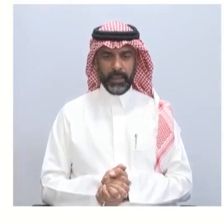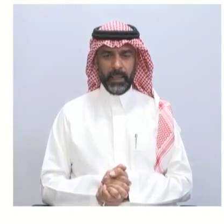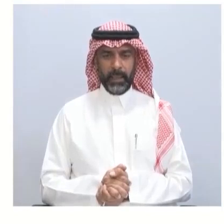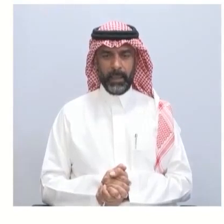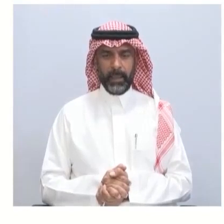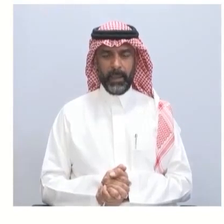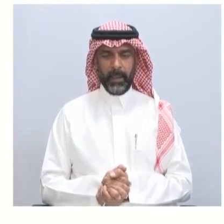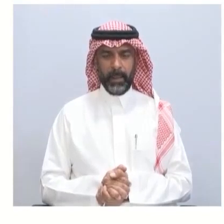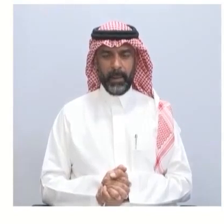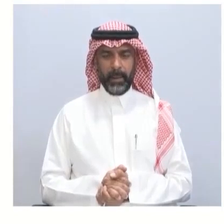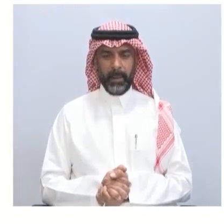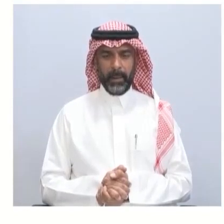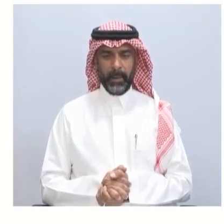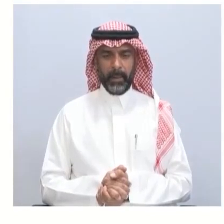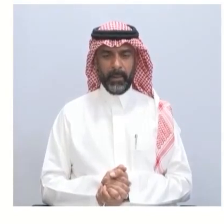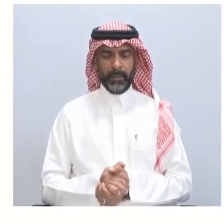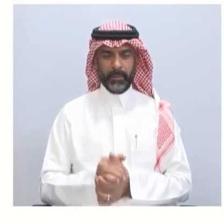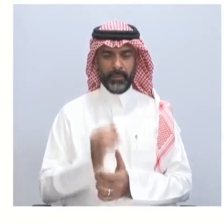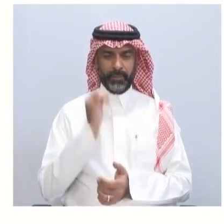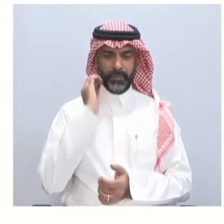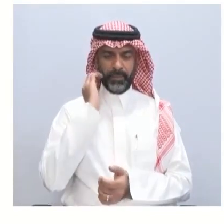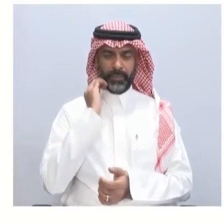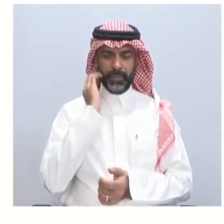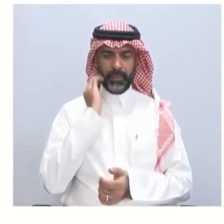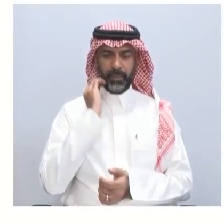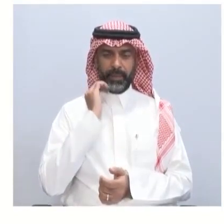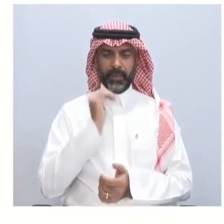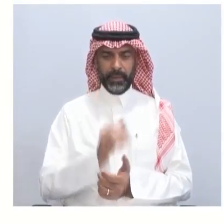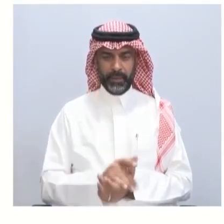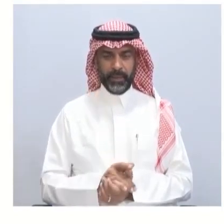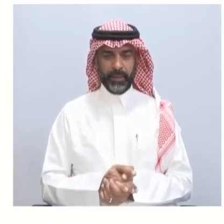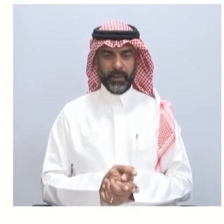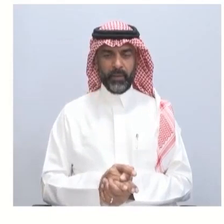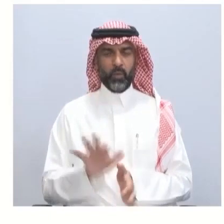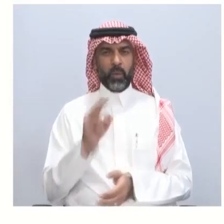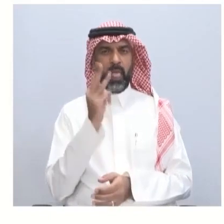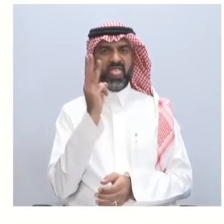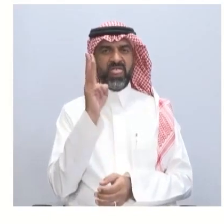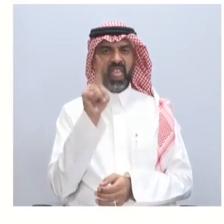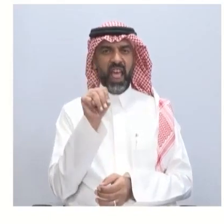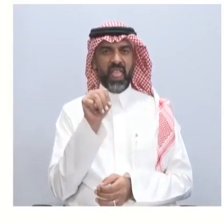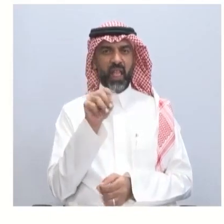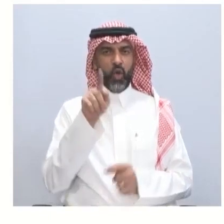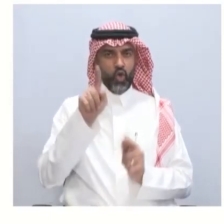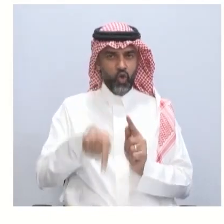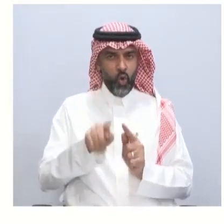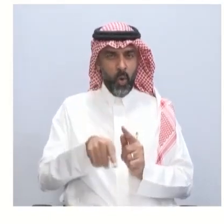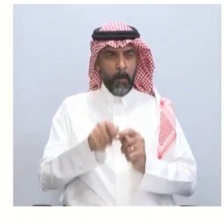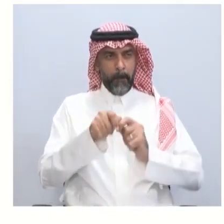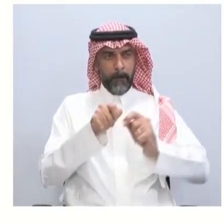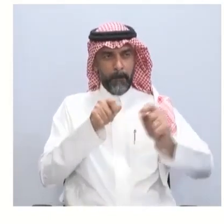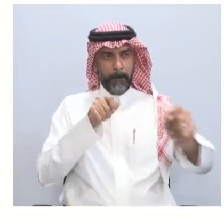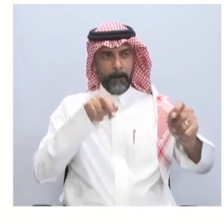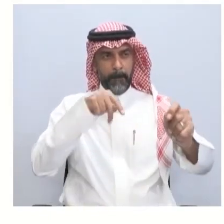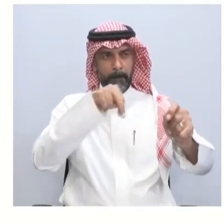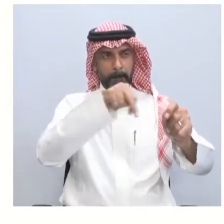تشاهد من على بعد مسيره ثلاثه ايام لكم